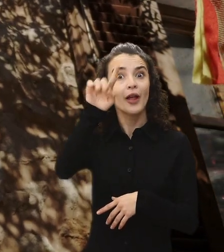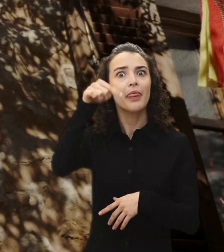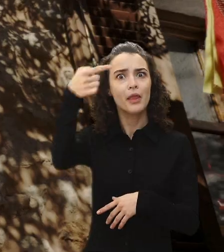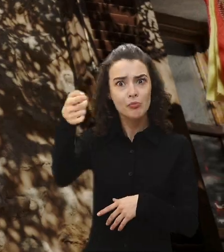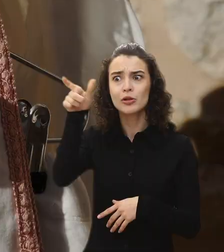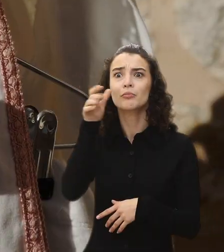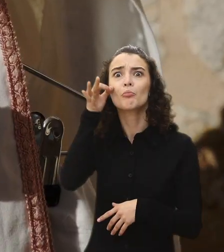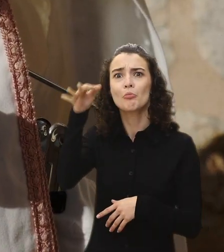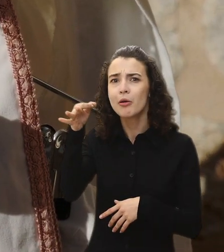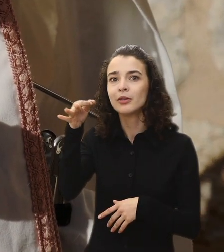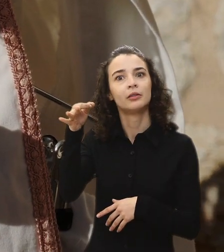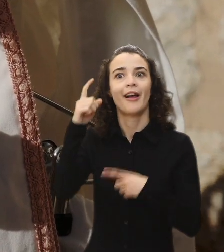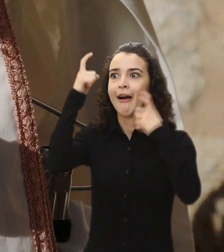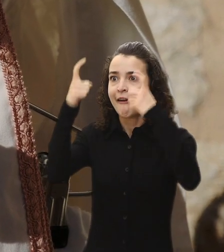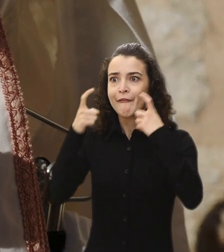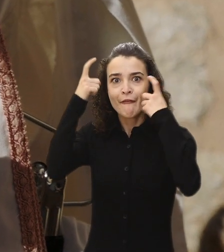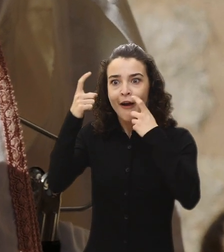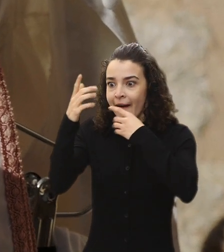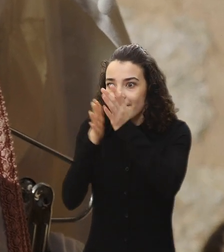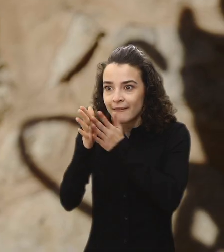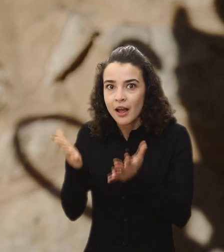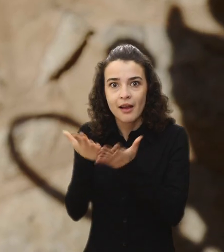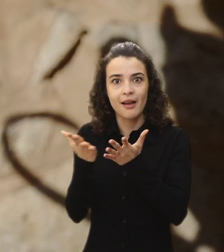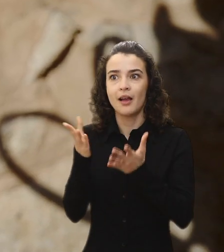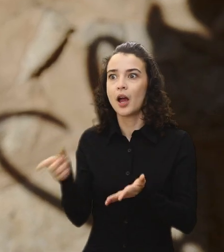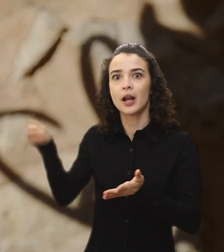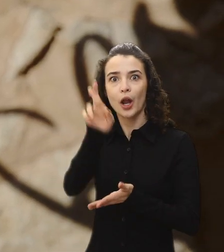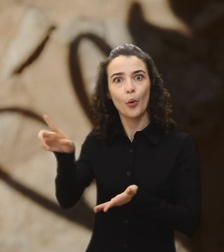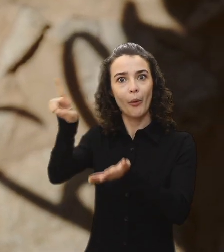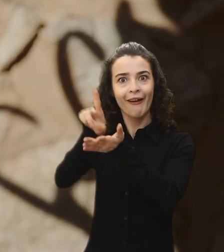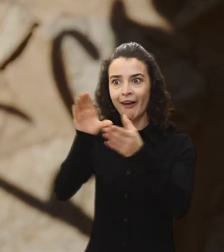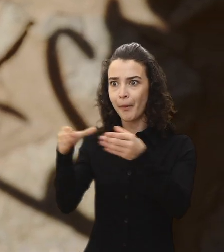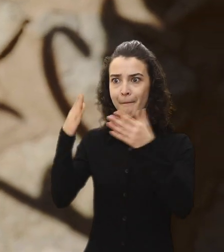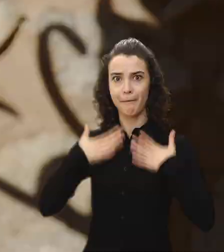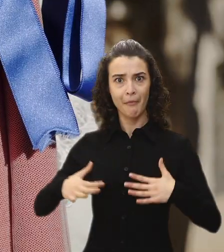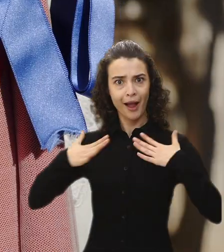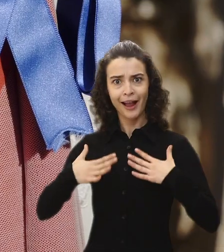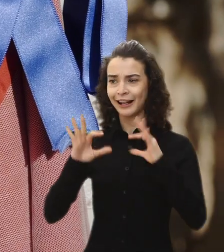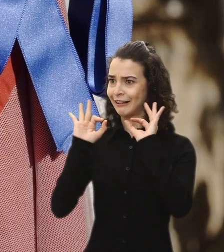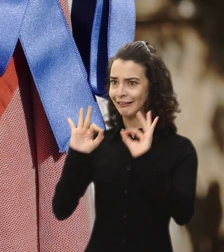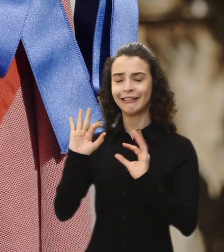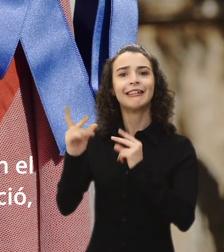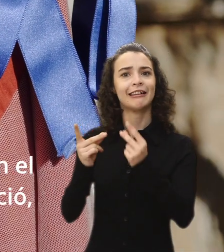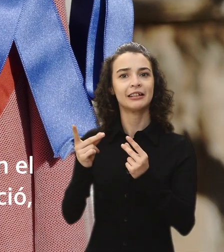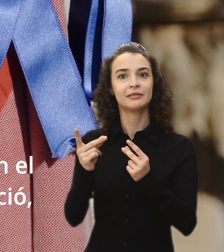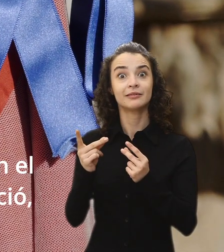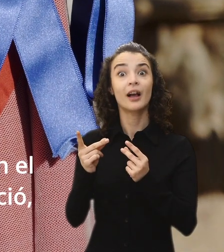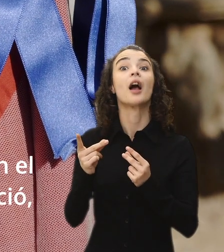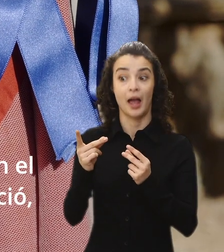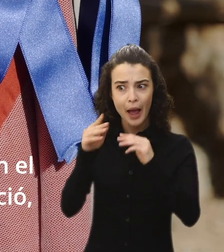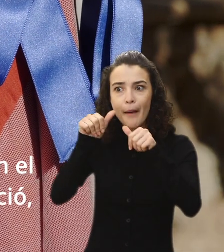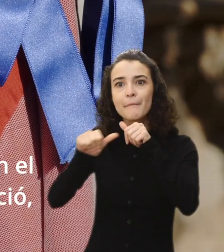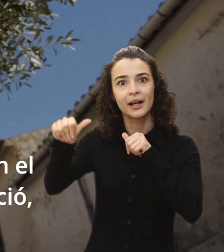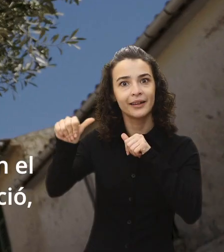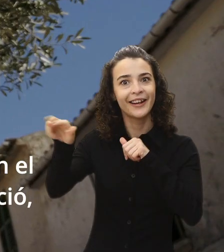l'Aró, després de molts esforços, va revifar els seus cossiers amb els seus valls i els vestits totalment reconstruïts. És a partir